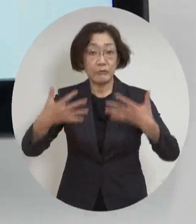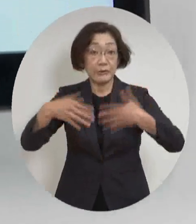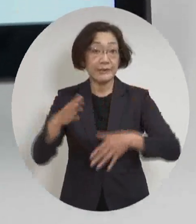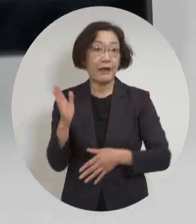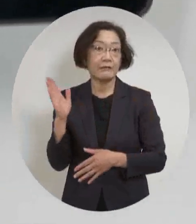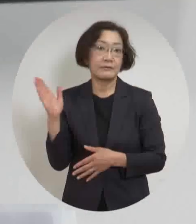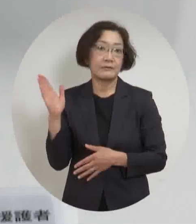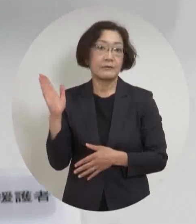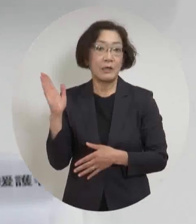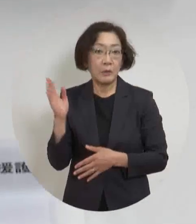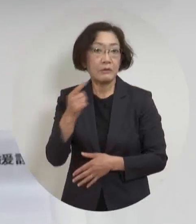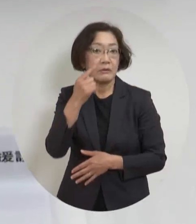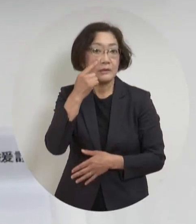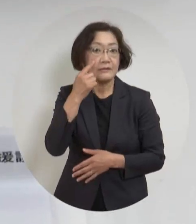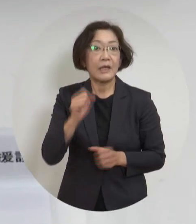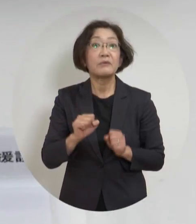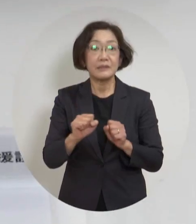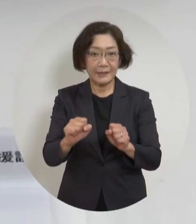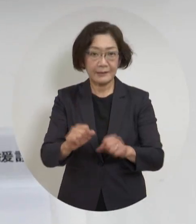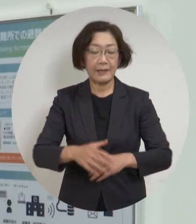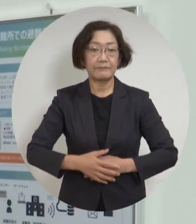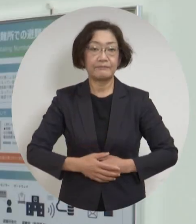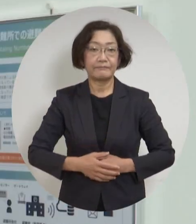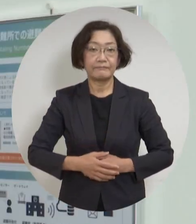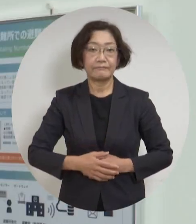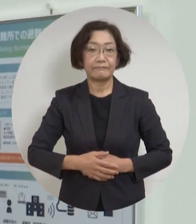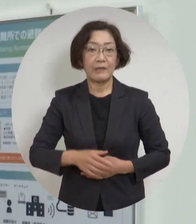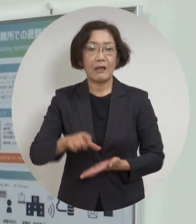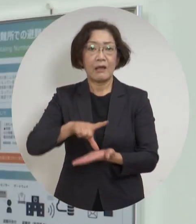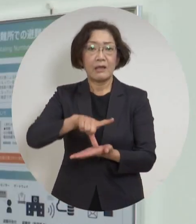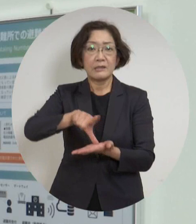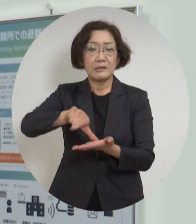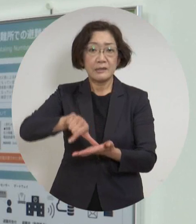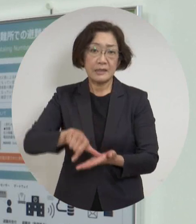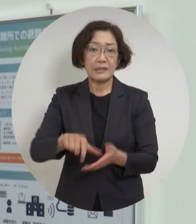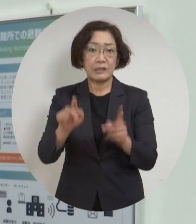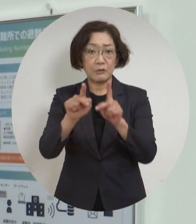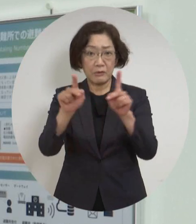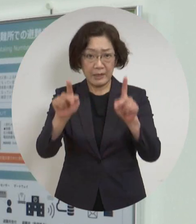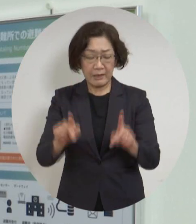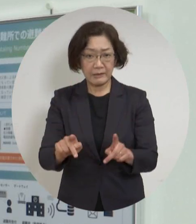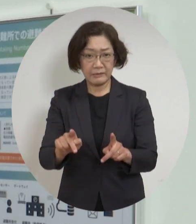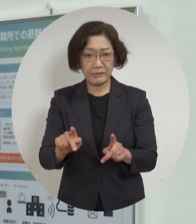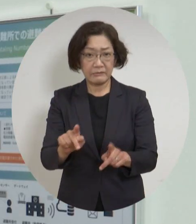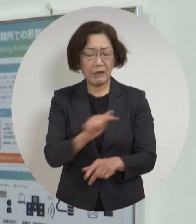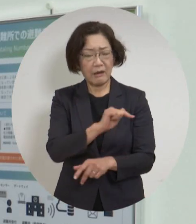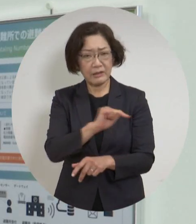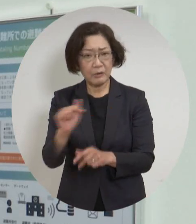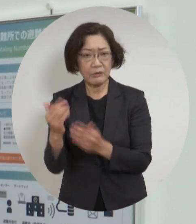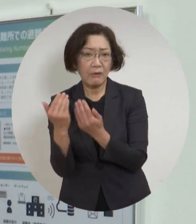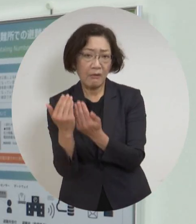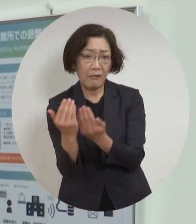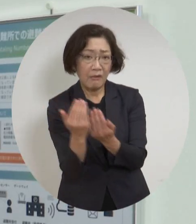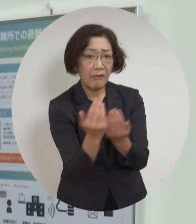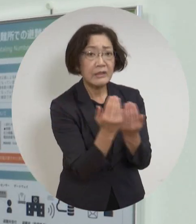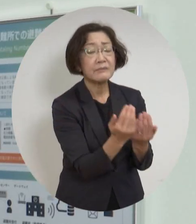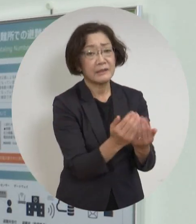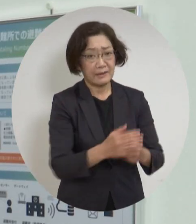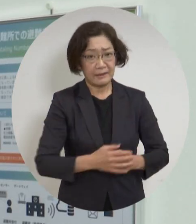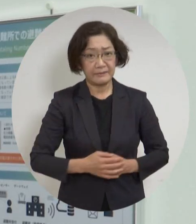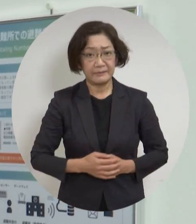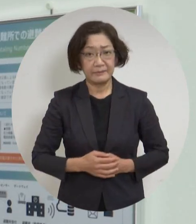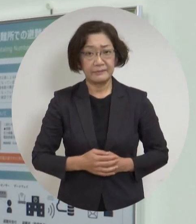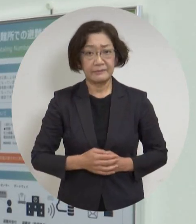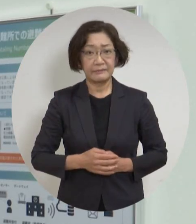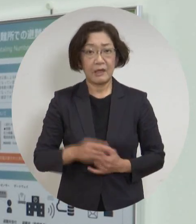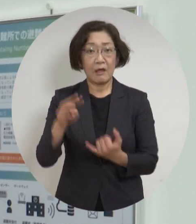実験が行われました。 地域が抱えている課題をさまざまな自治体様にヒアリングさせていただく中